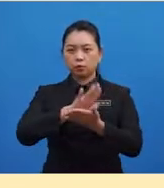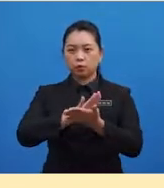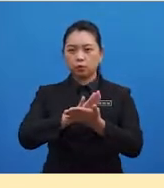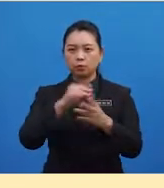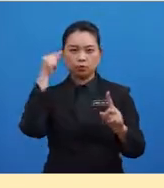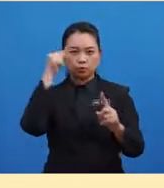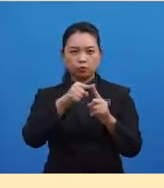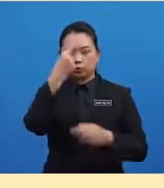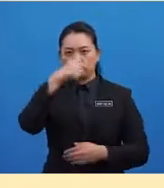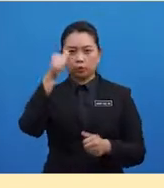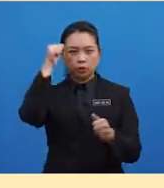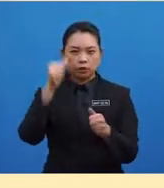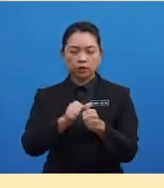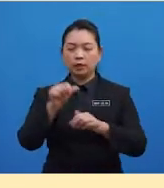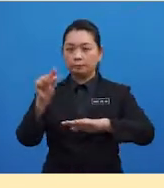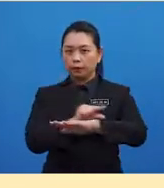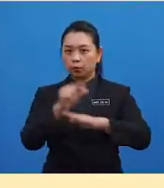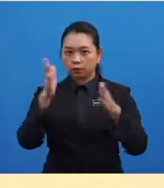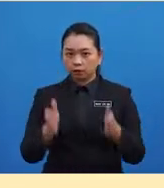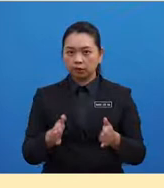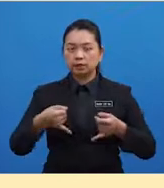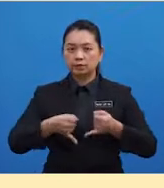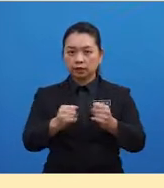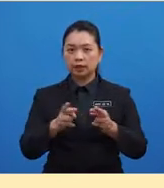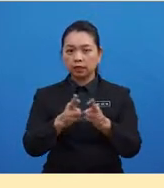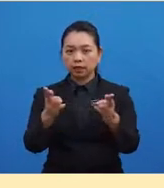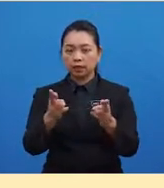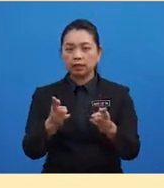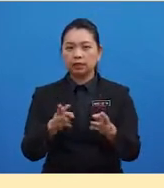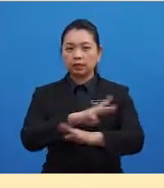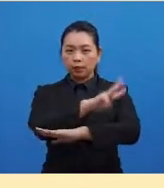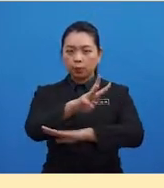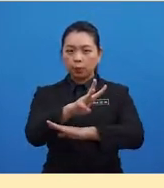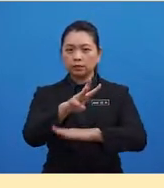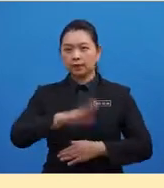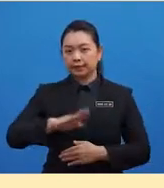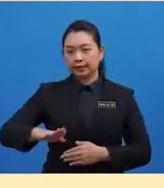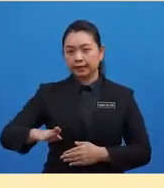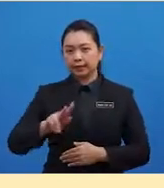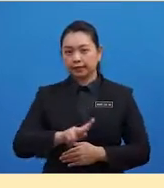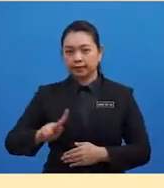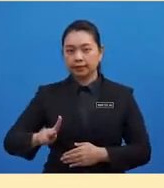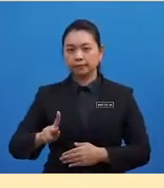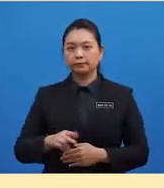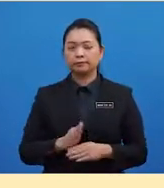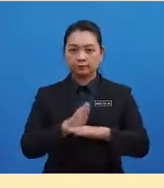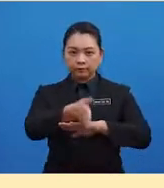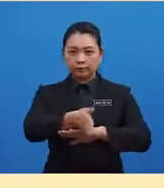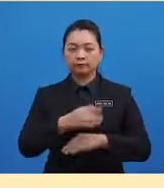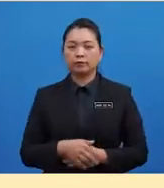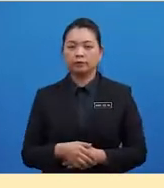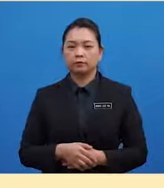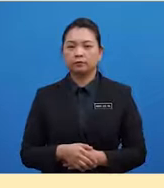bertujuan mengingatkan pengguna jalan raya bahawa kawasan kanak-kanak melintas di hadapan. Gambar